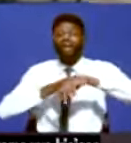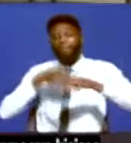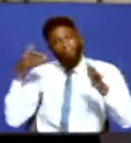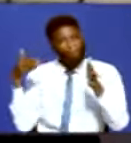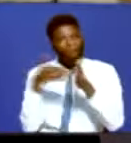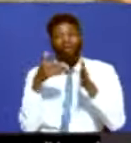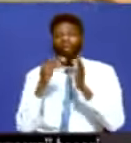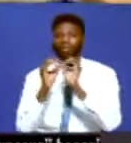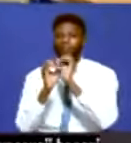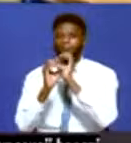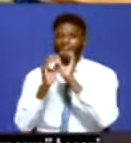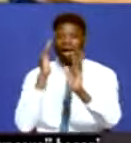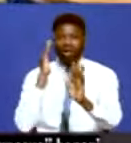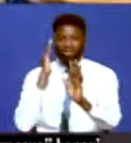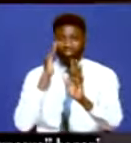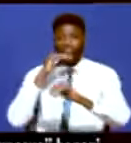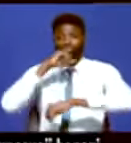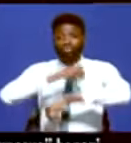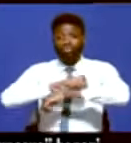ya shule.